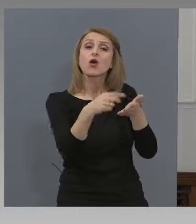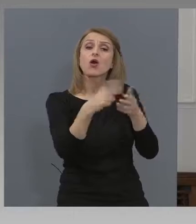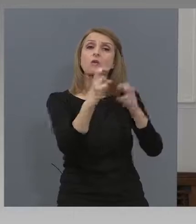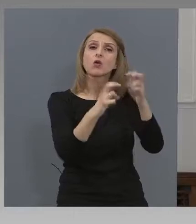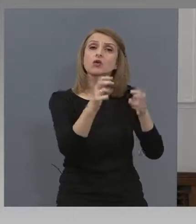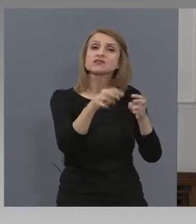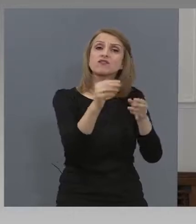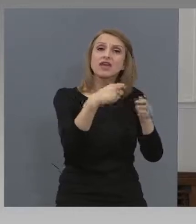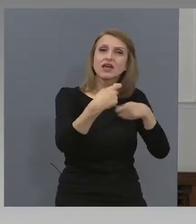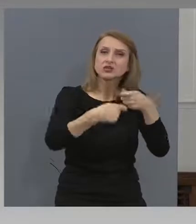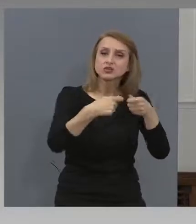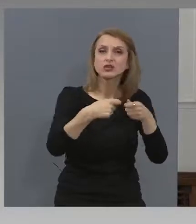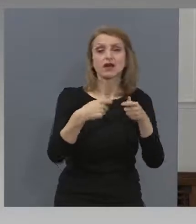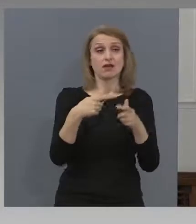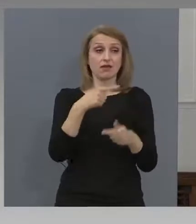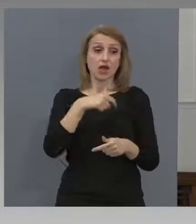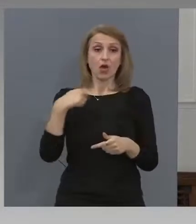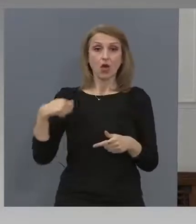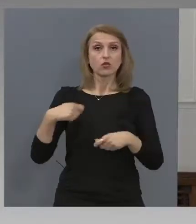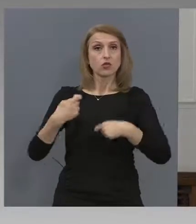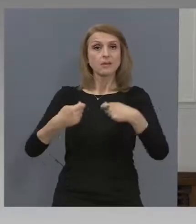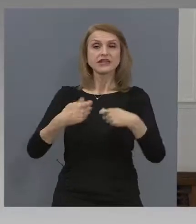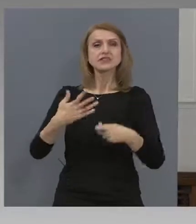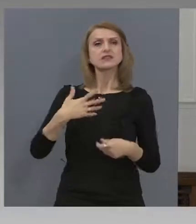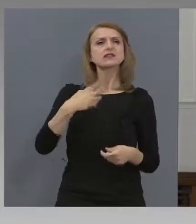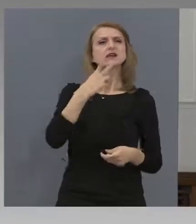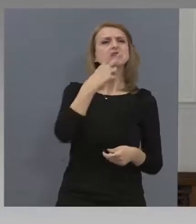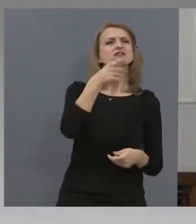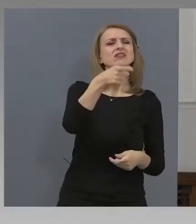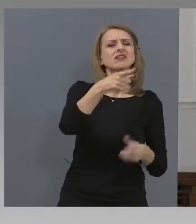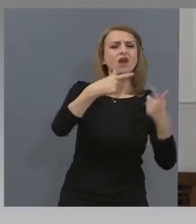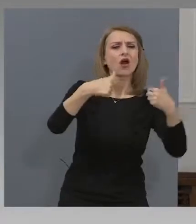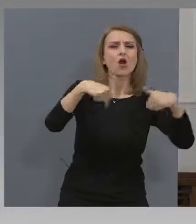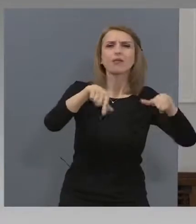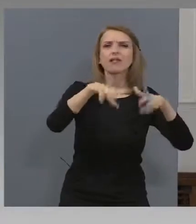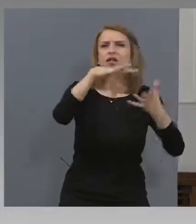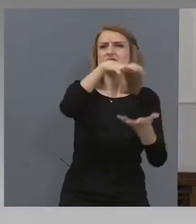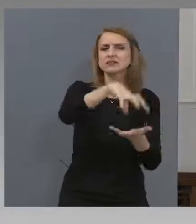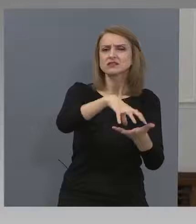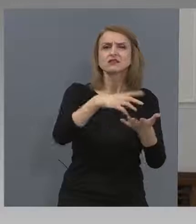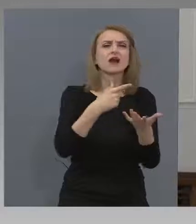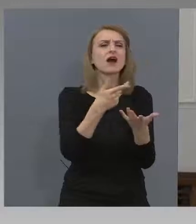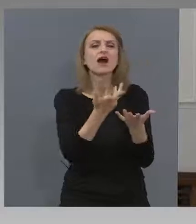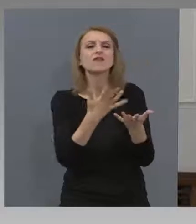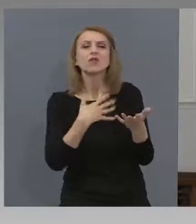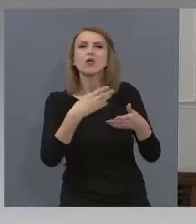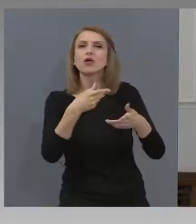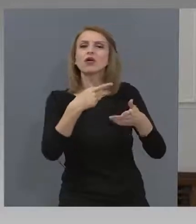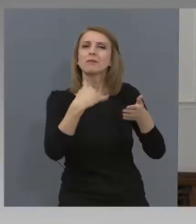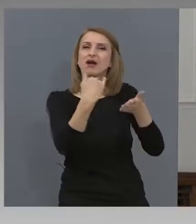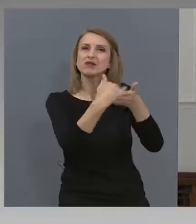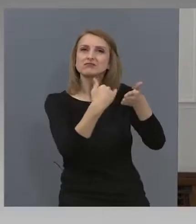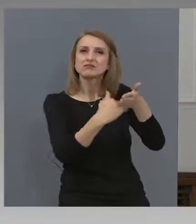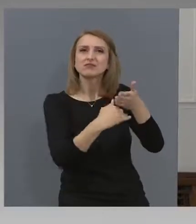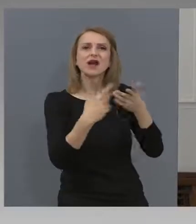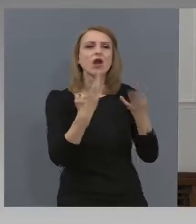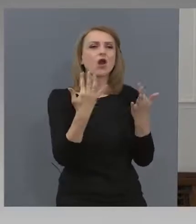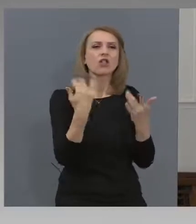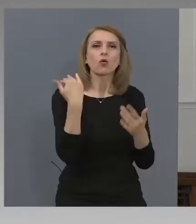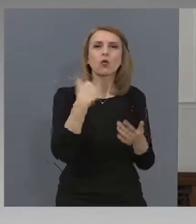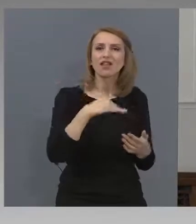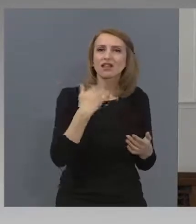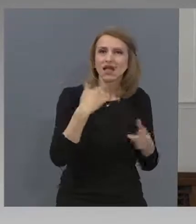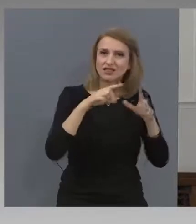ги е поискал, са изпратени. Госпожа Драгиска ви каза, че те са получени от тях и оранжерините, и списъка на кланниците